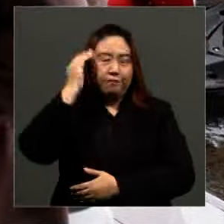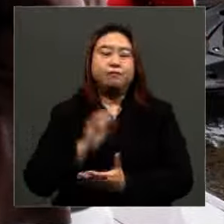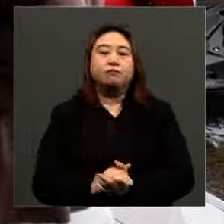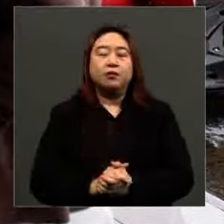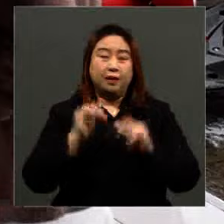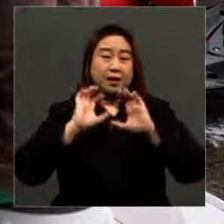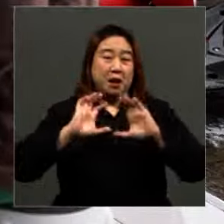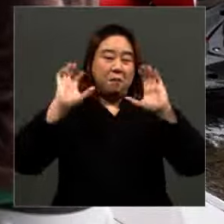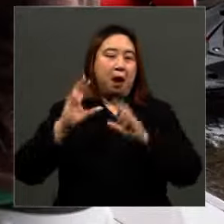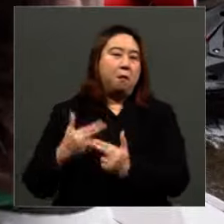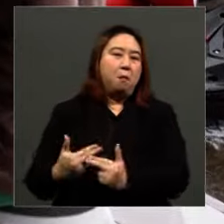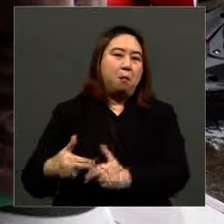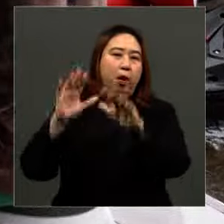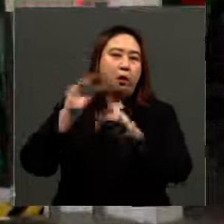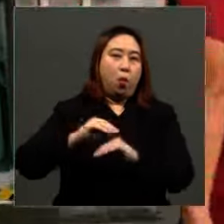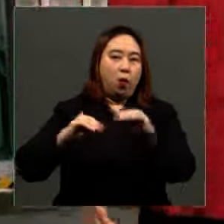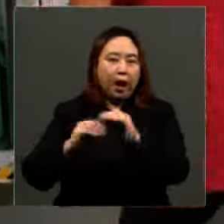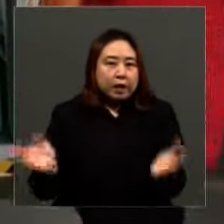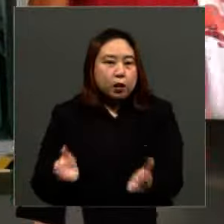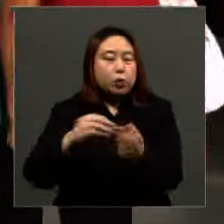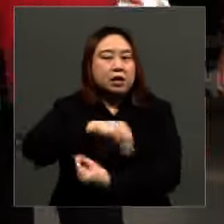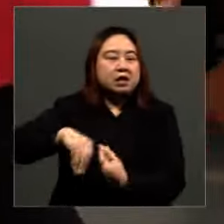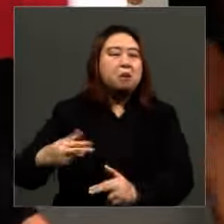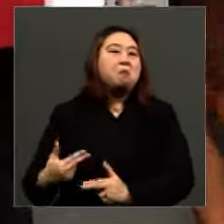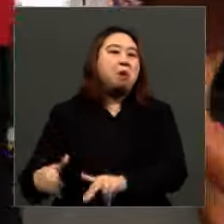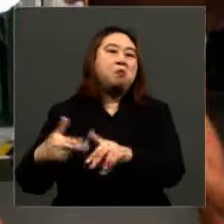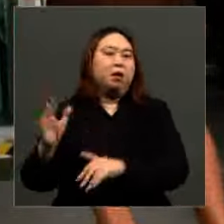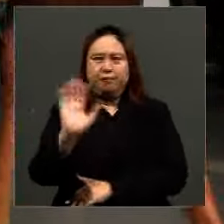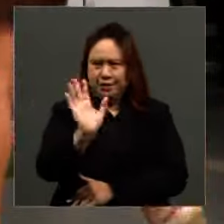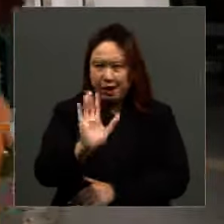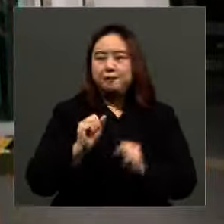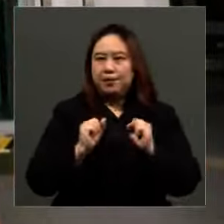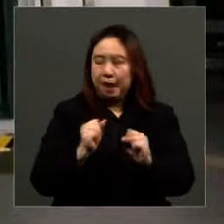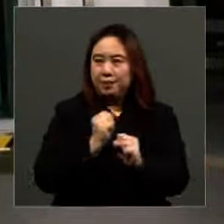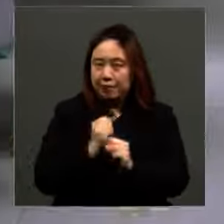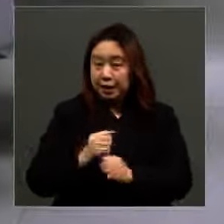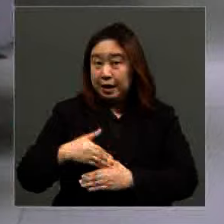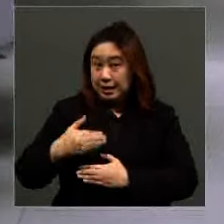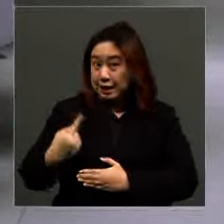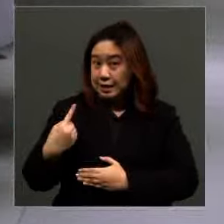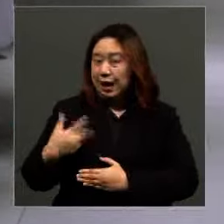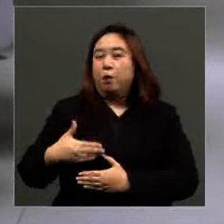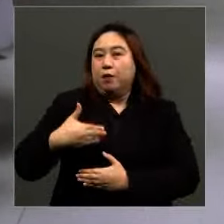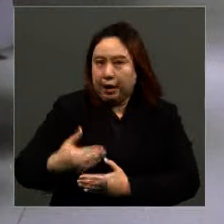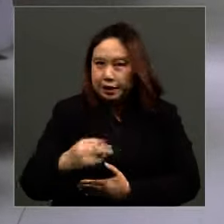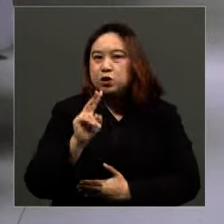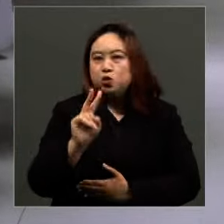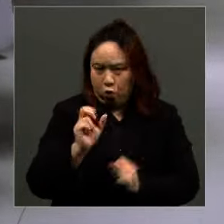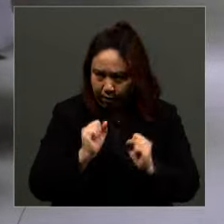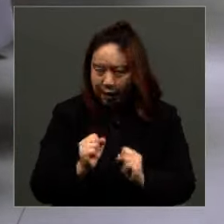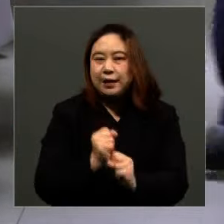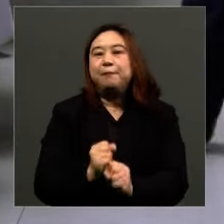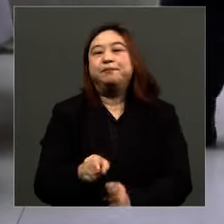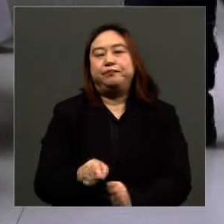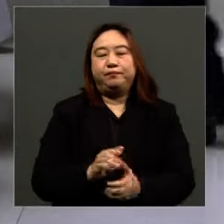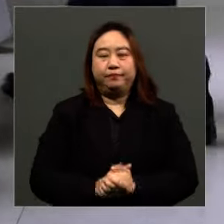ไม่ได้นิ่งนอนใจเกี่ยวกับโครงการกระตุ้นเศรษฐกิจและพยายามที่จะดำเนินการในระยะที่ 2หลังจากที่ดำเนินการในระยะที่ 1ไป